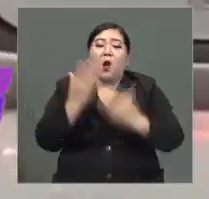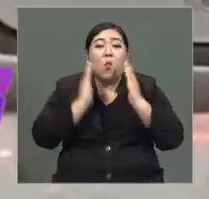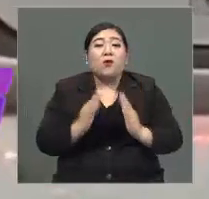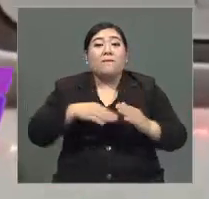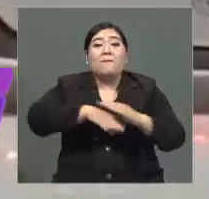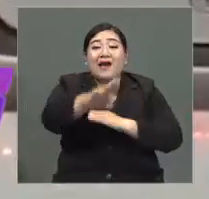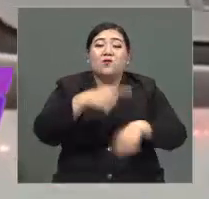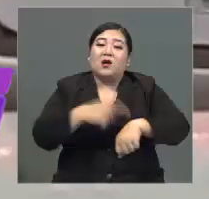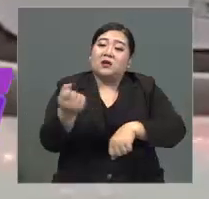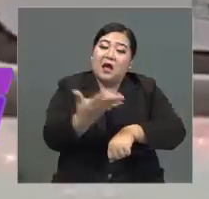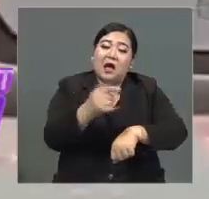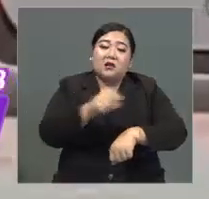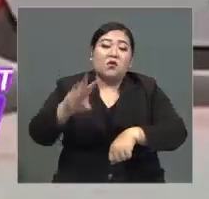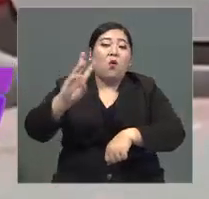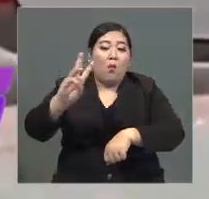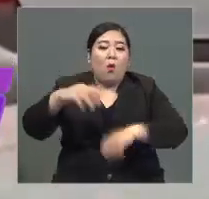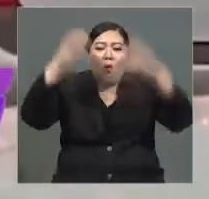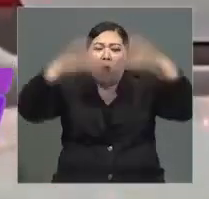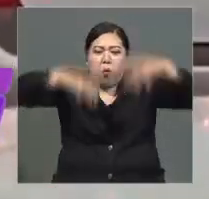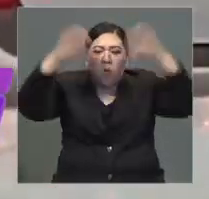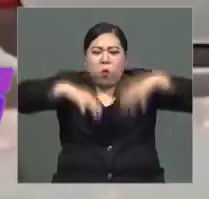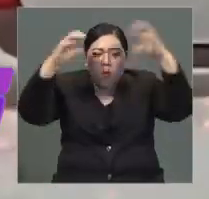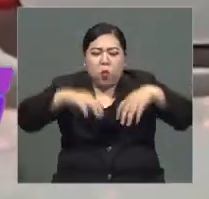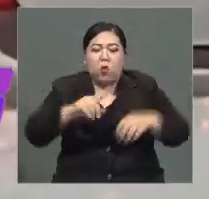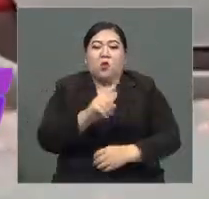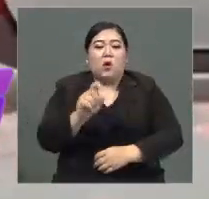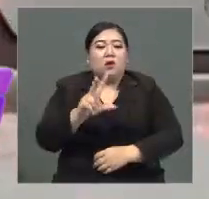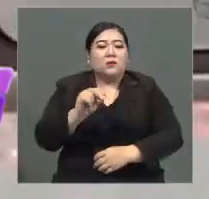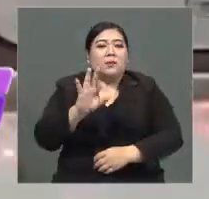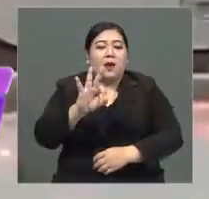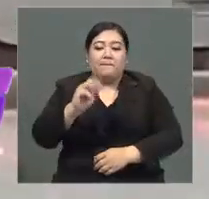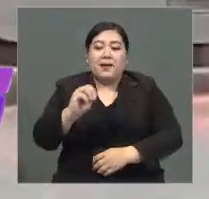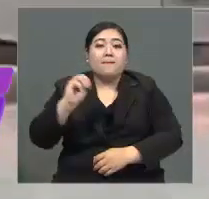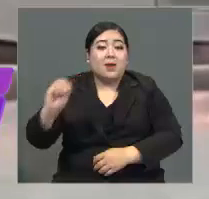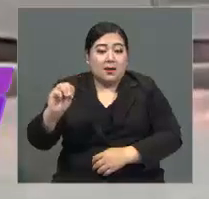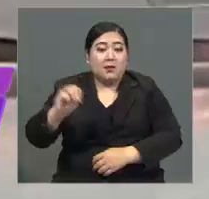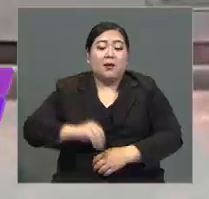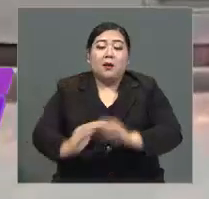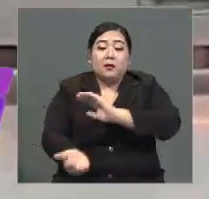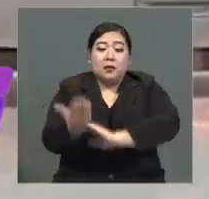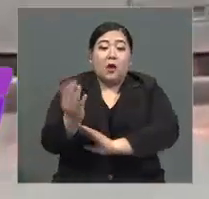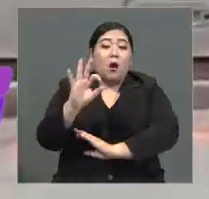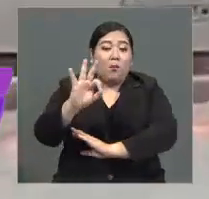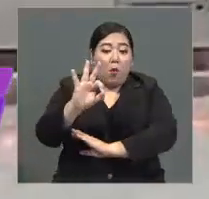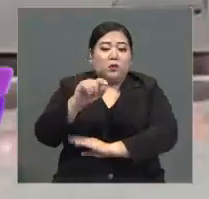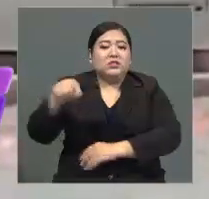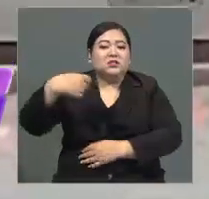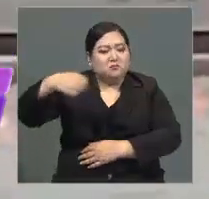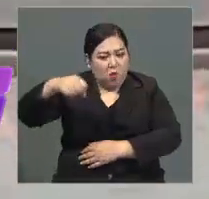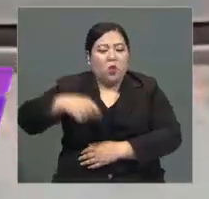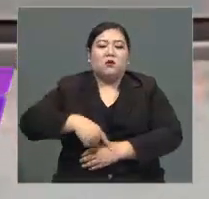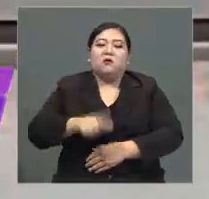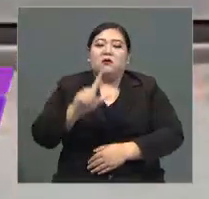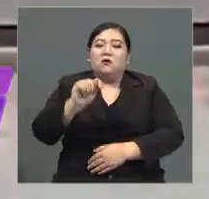ทผชมคระดาวตี 5-6 โงเช้า วัดได้ถง 139 มลิเมตรกระทง 9 โมงเช้า ถึ 10 โมงเช้า